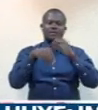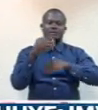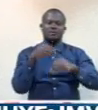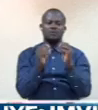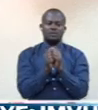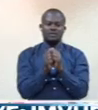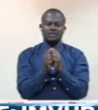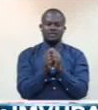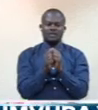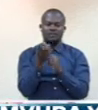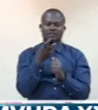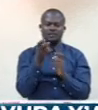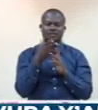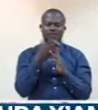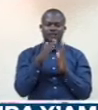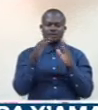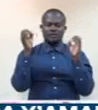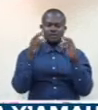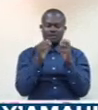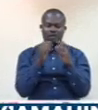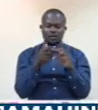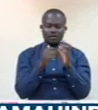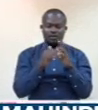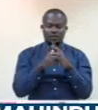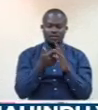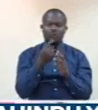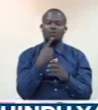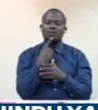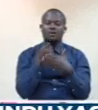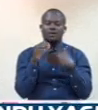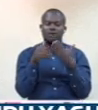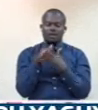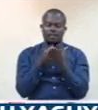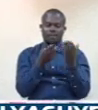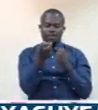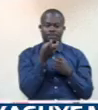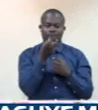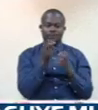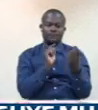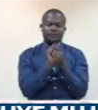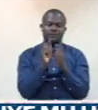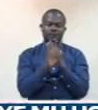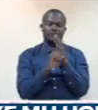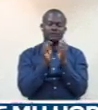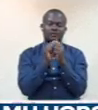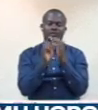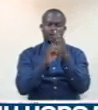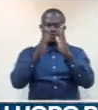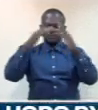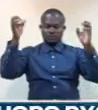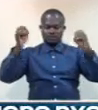by'ubucuruzi n'ingendo hagati y'umujyi wa Kigali cyakora guhera kuri uyu wa mbere ingendo zihuza uturere n'uturere n'umujyi wa